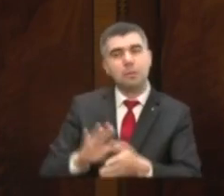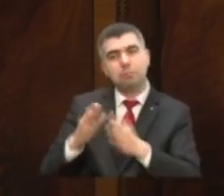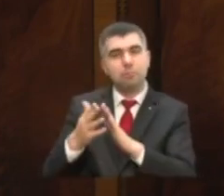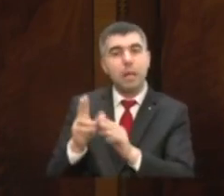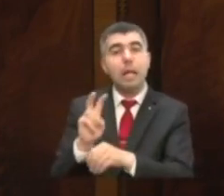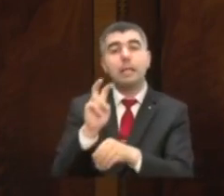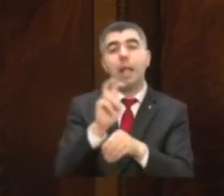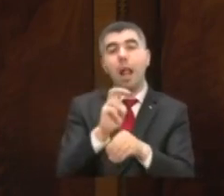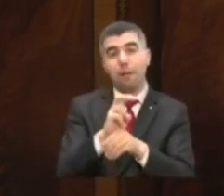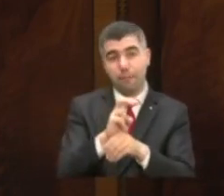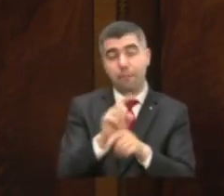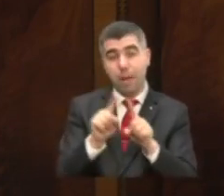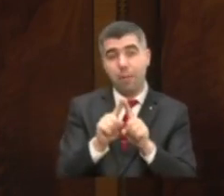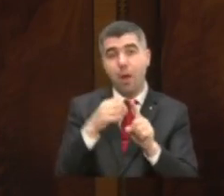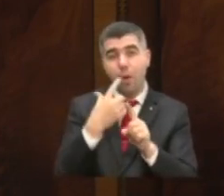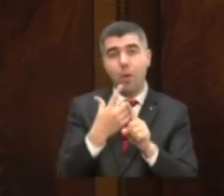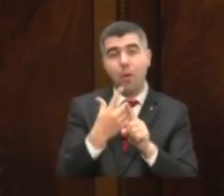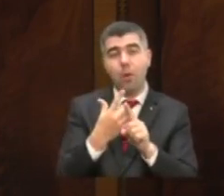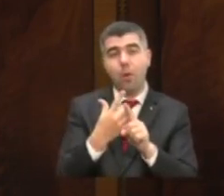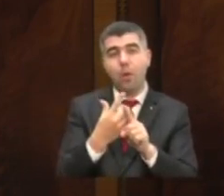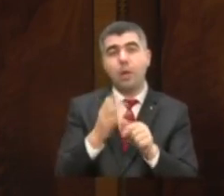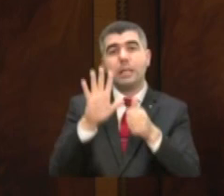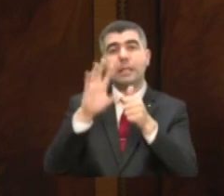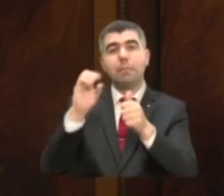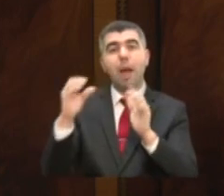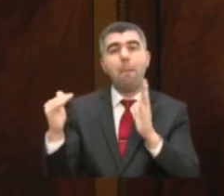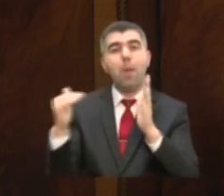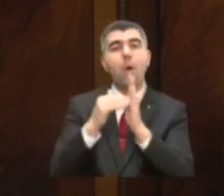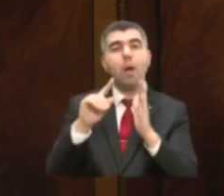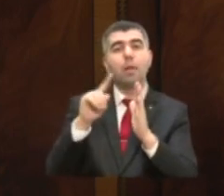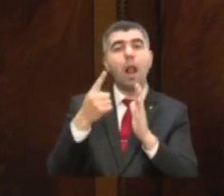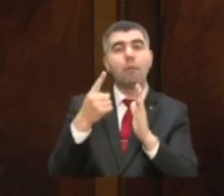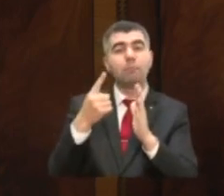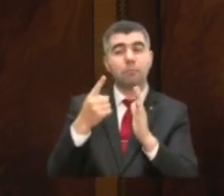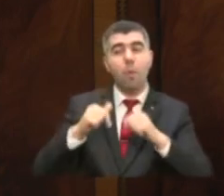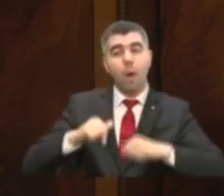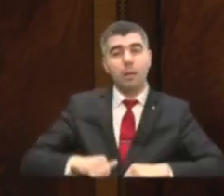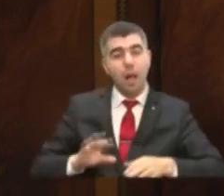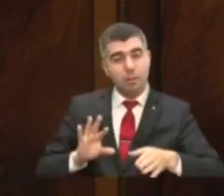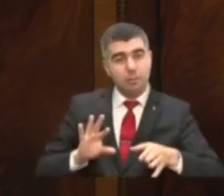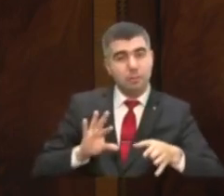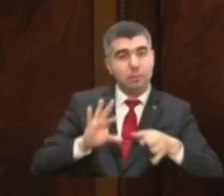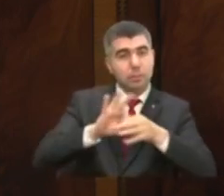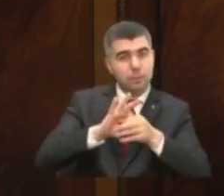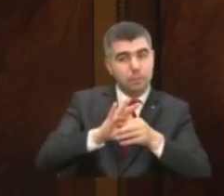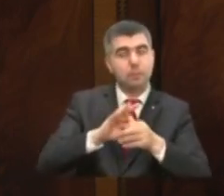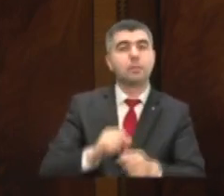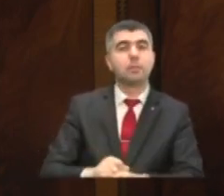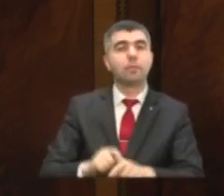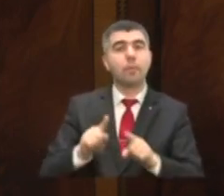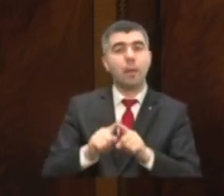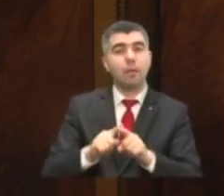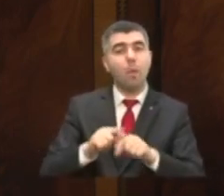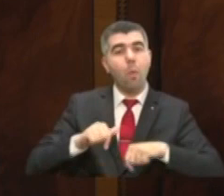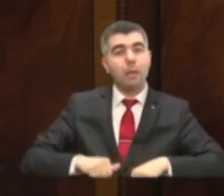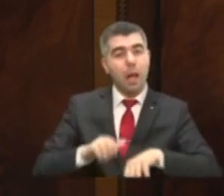ديال 600 مليون من صندوق التجهيز الجماعي، وفي هذا الإطار كانت توقعات واحد الشراكة بين وزارة الشباب والرياضة ووزارة